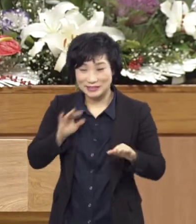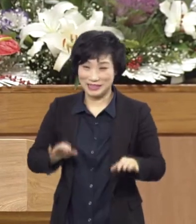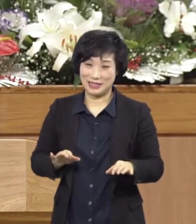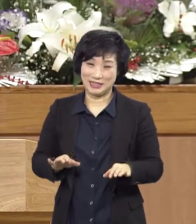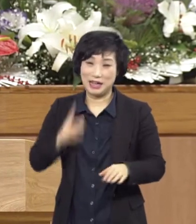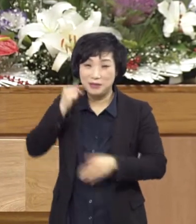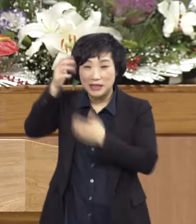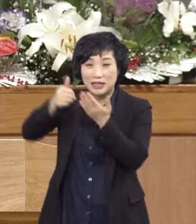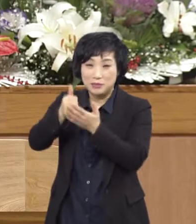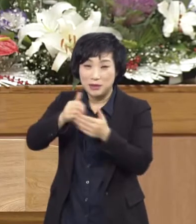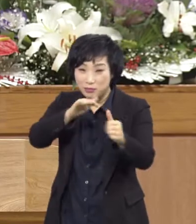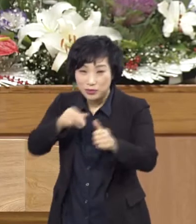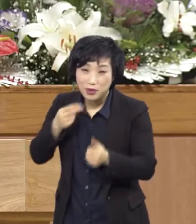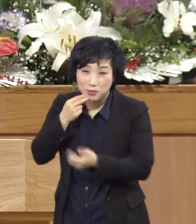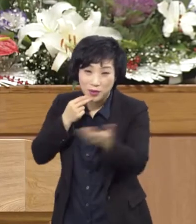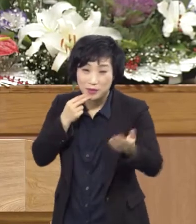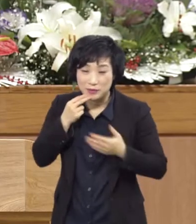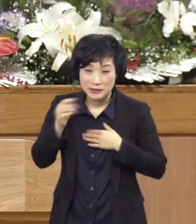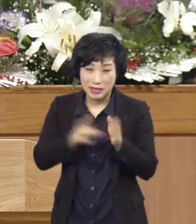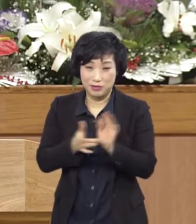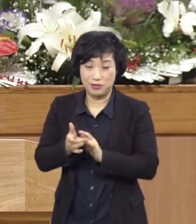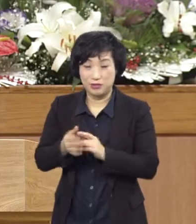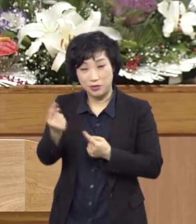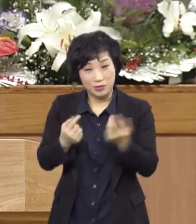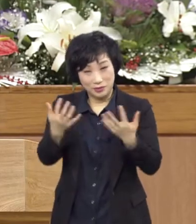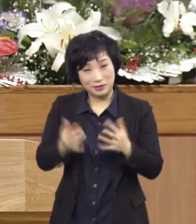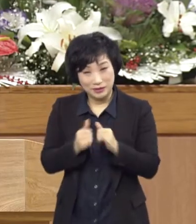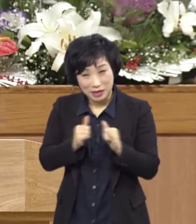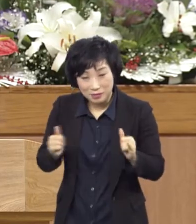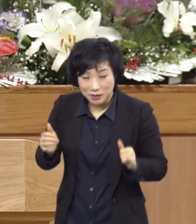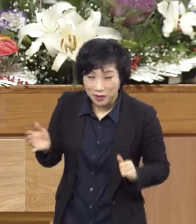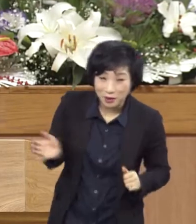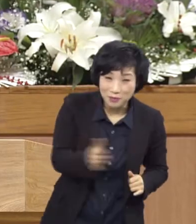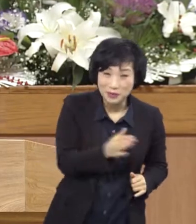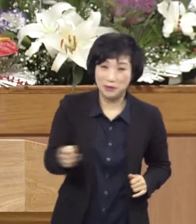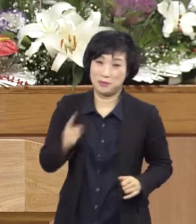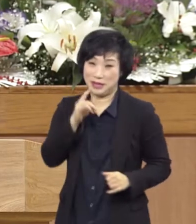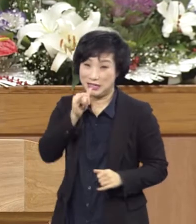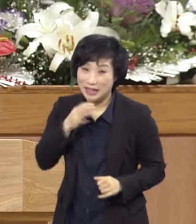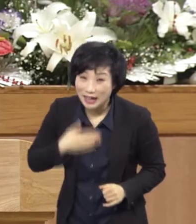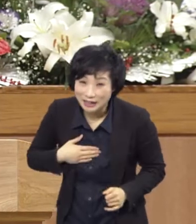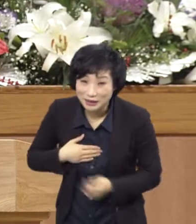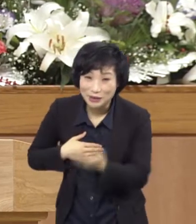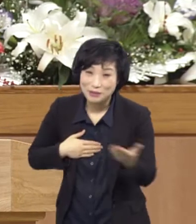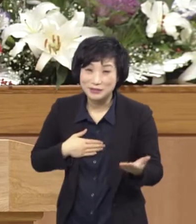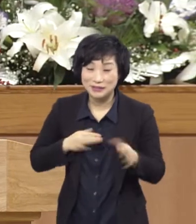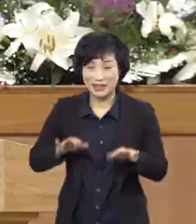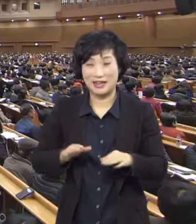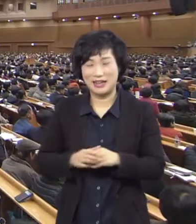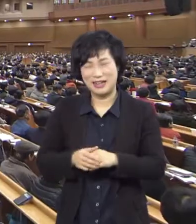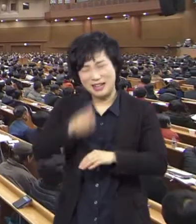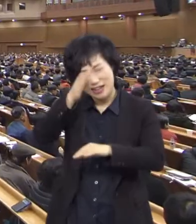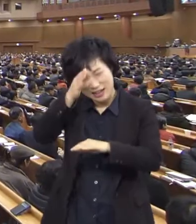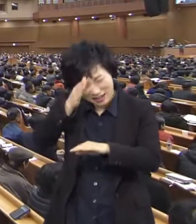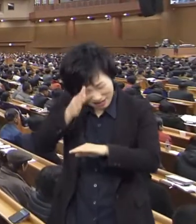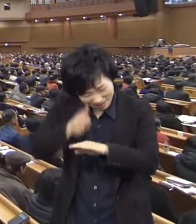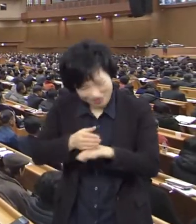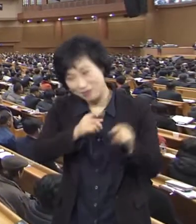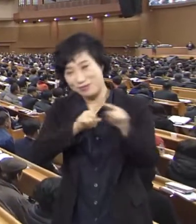아버지가 부르지 아니하시면 내게 올 자가 없다고 말씀하셨는데 그저 감사합니다.